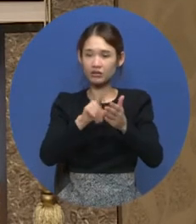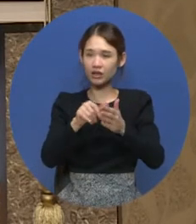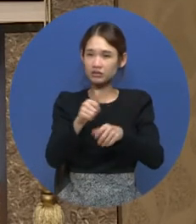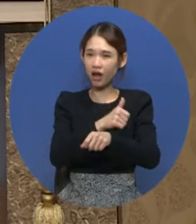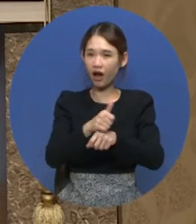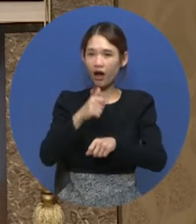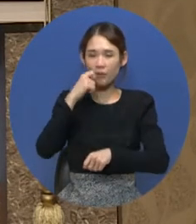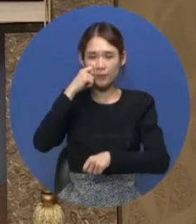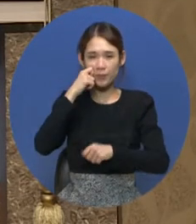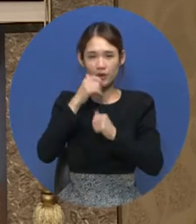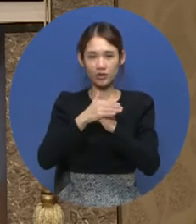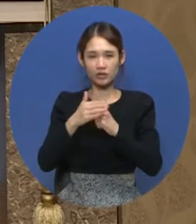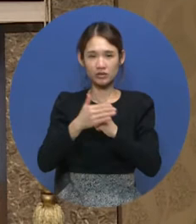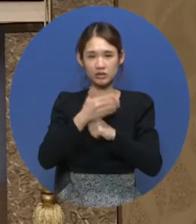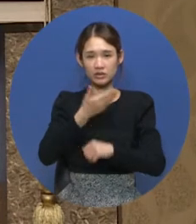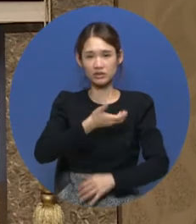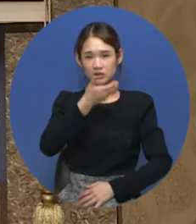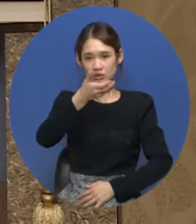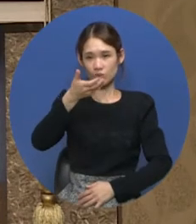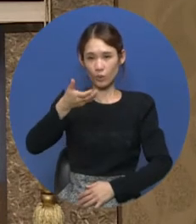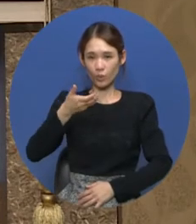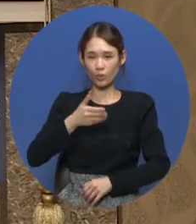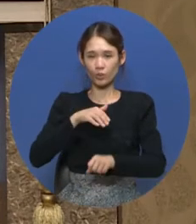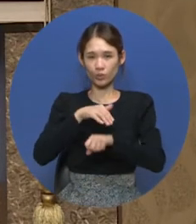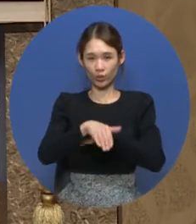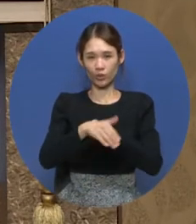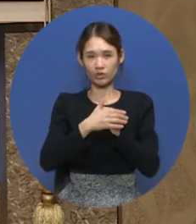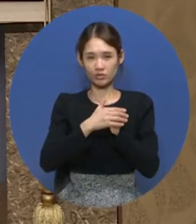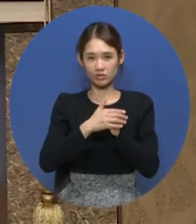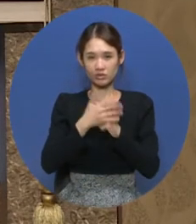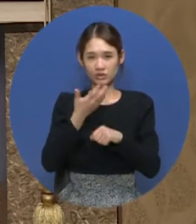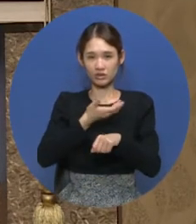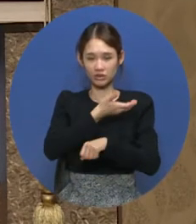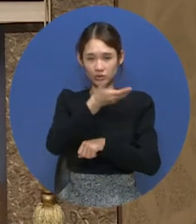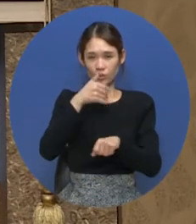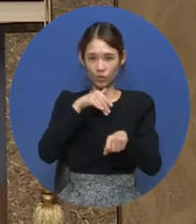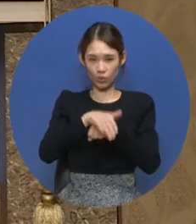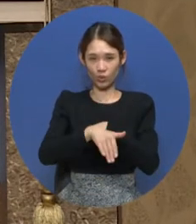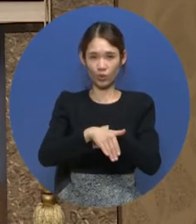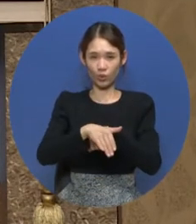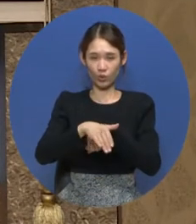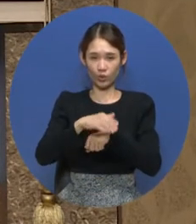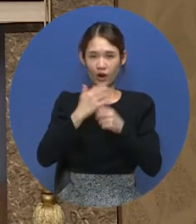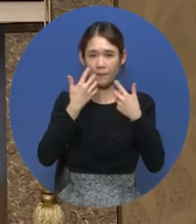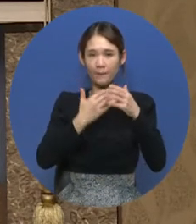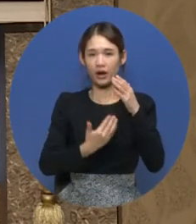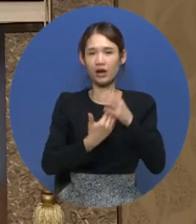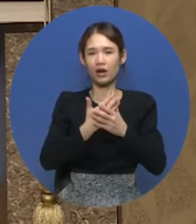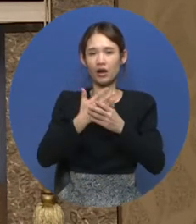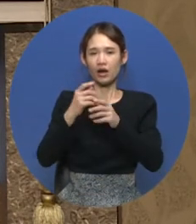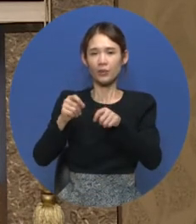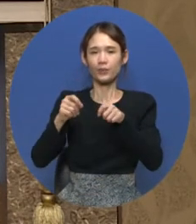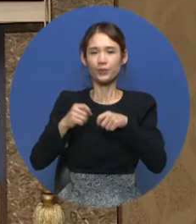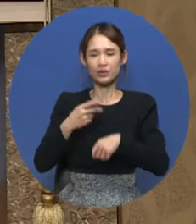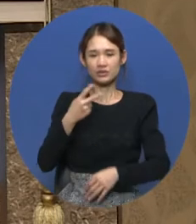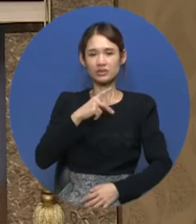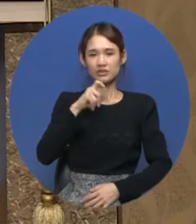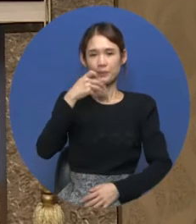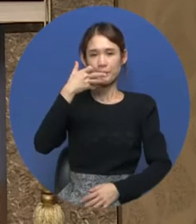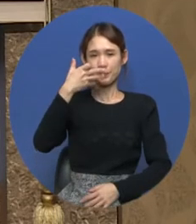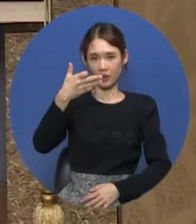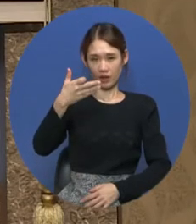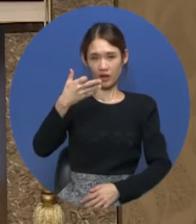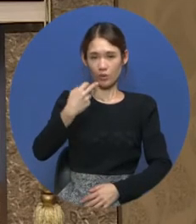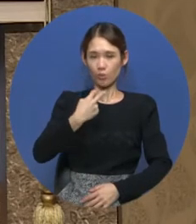이동 용이라 그래서 이동녕 산소 발생기를 우리가 보험 아 작업을 또 했어요 예 그 2018 년도에 이제